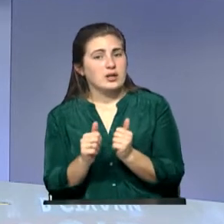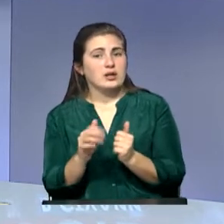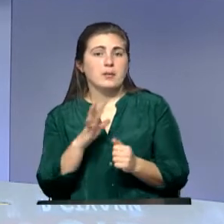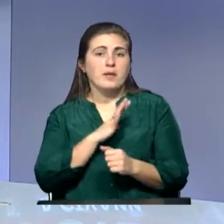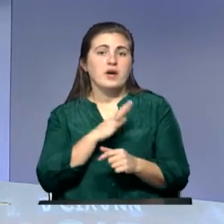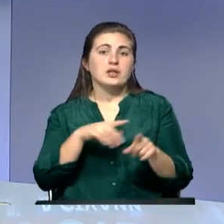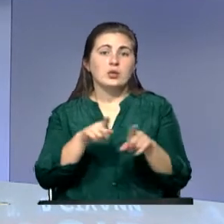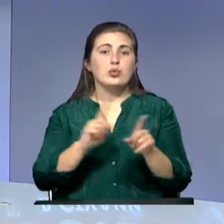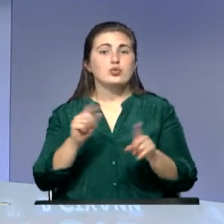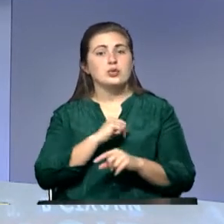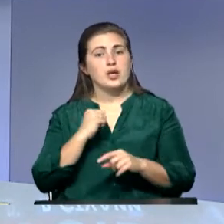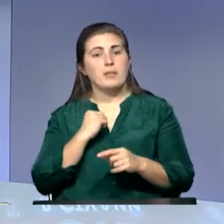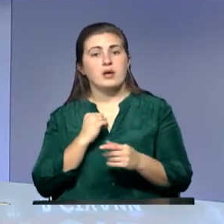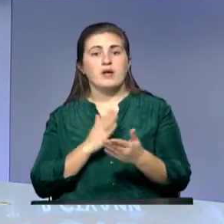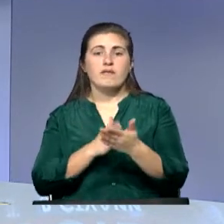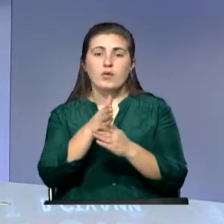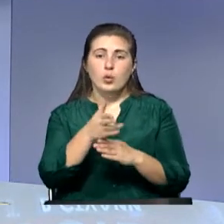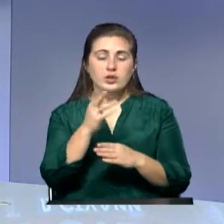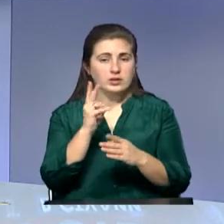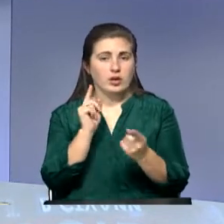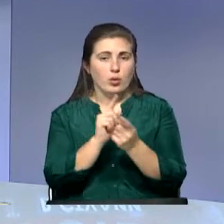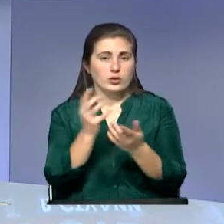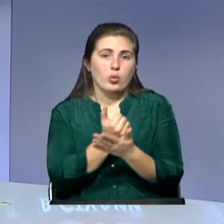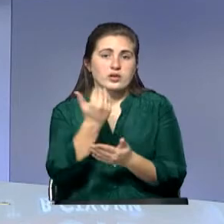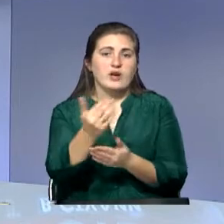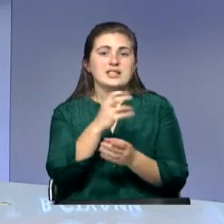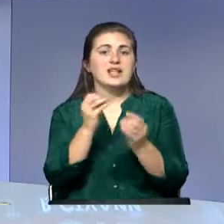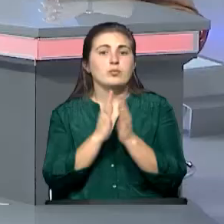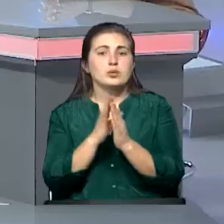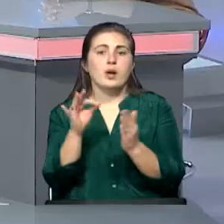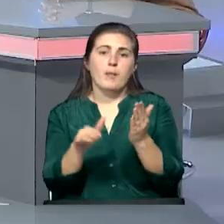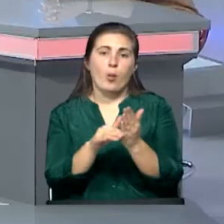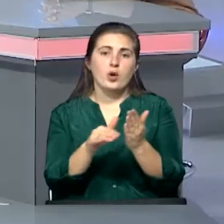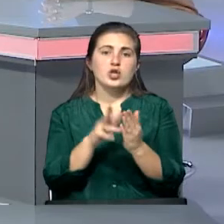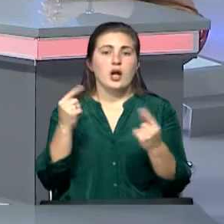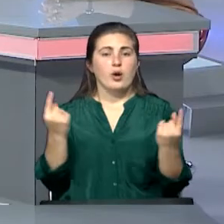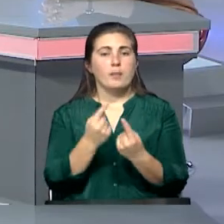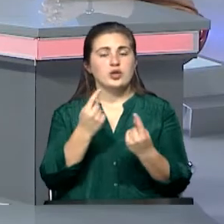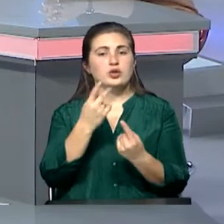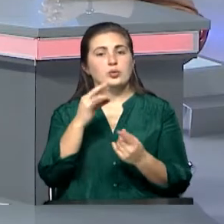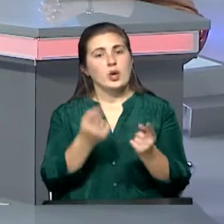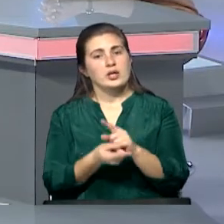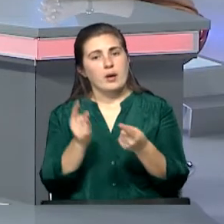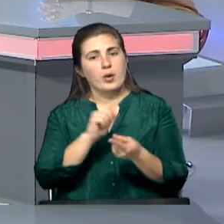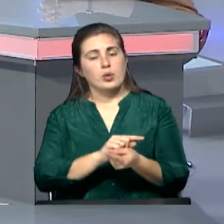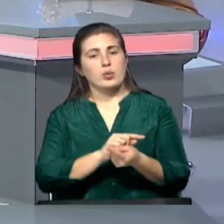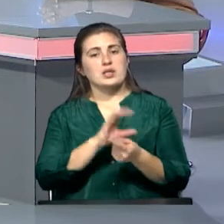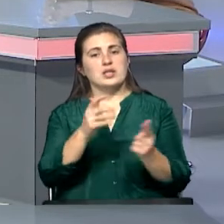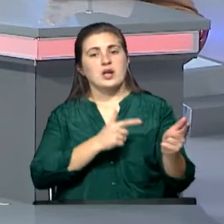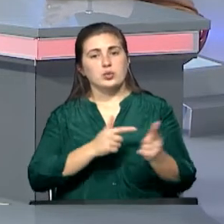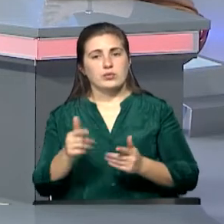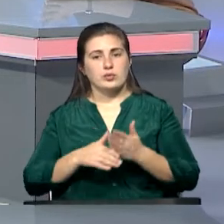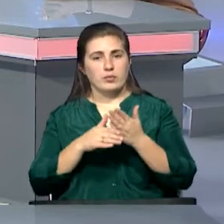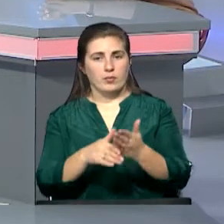бывает такое, что они сами выходят на нас не с просьбой о помощи, как обычно, но наоборот, с готовностью